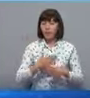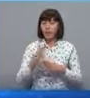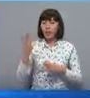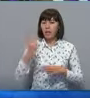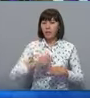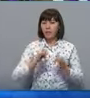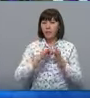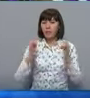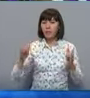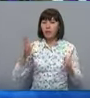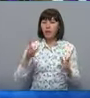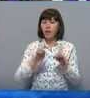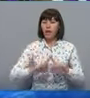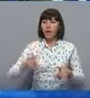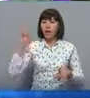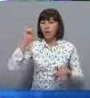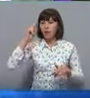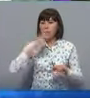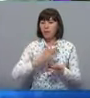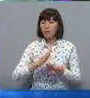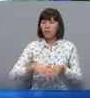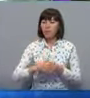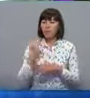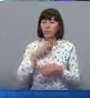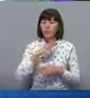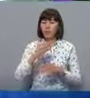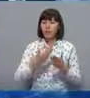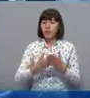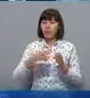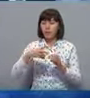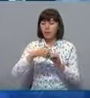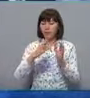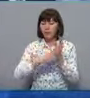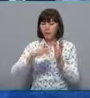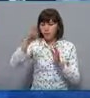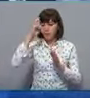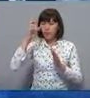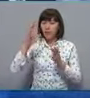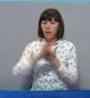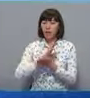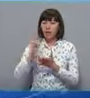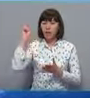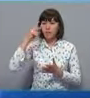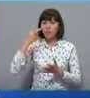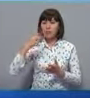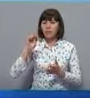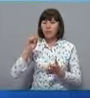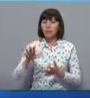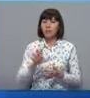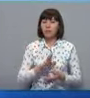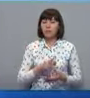да артатын болады. Әсіресе білім саласында жаңашылдықтар көп. Мәселен, 2019 жылы мемлекеттік грант саны 20 мыңға артып